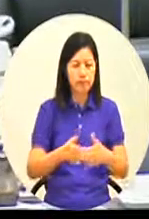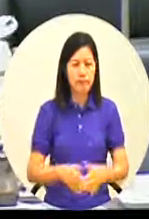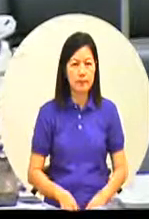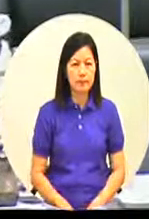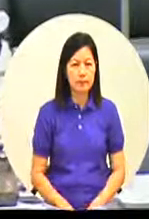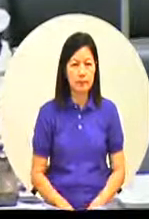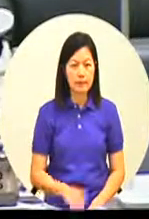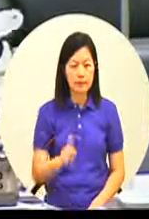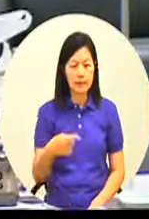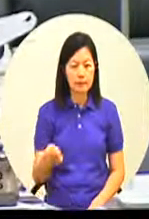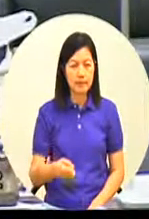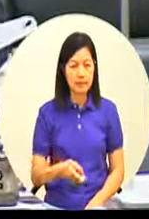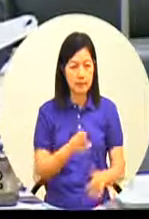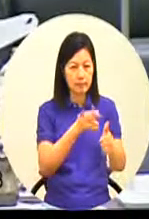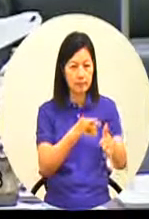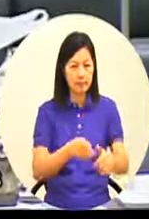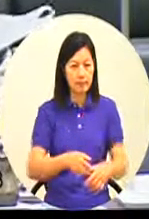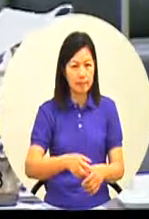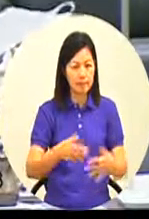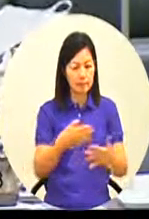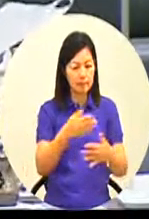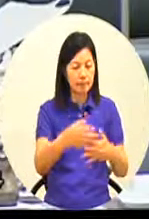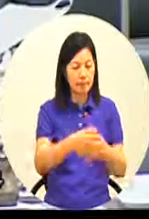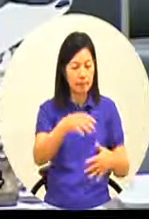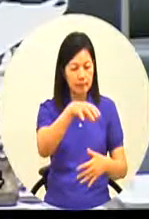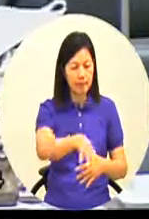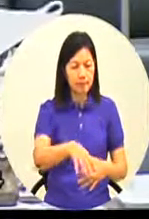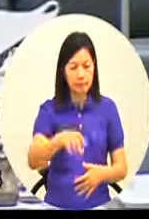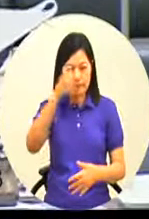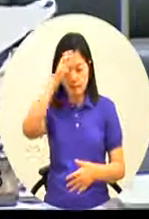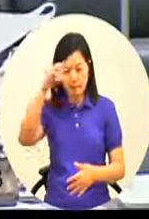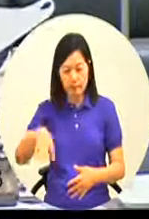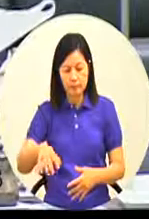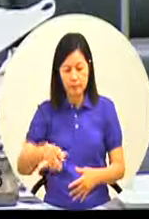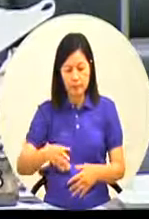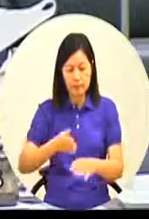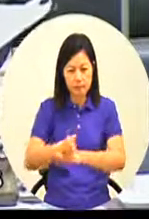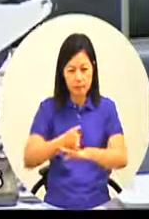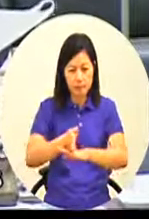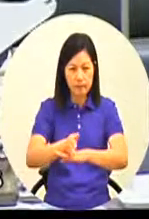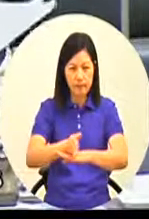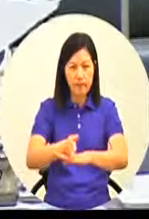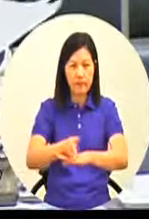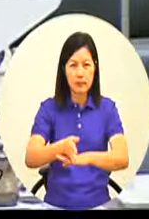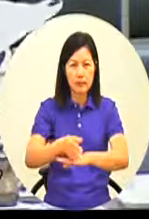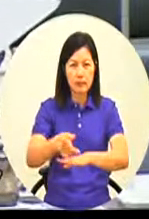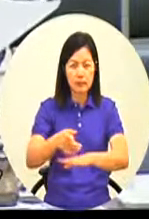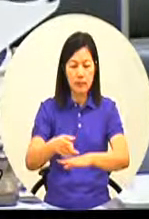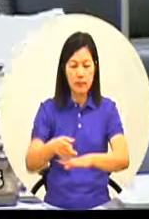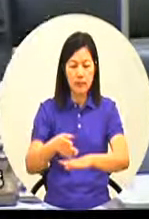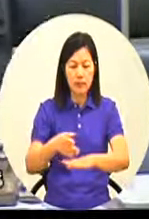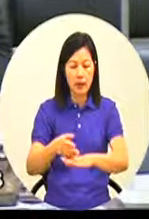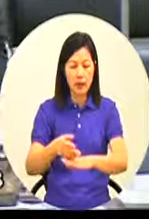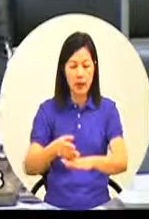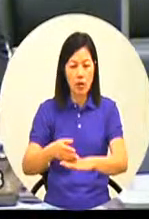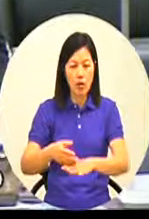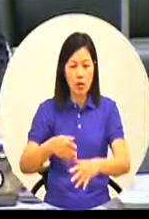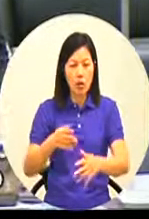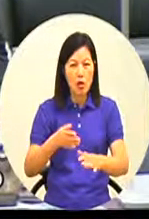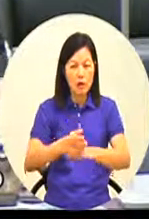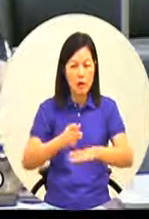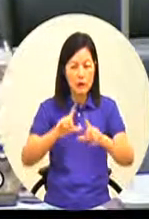下来是请交通局、警察局可以加强这个超载的问题，去取缔超载的问题。其实都是大